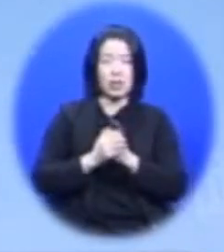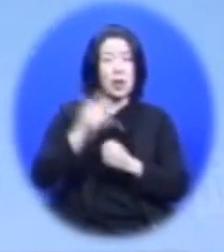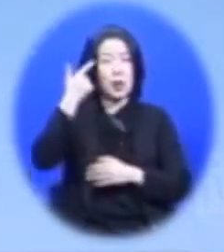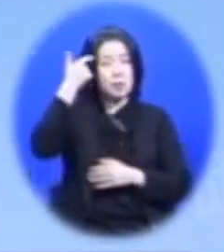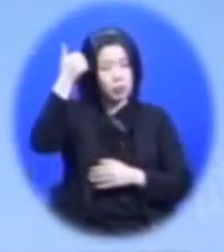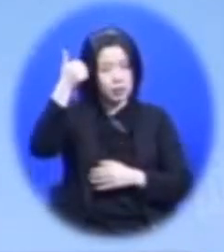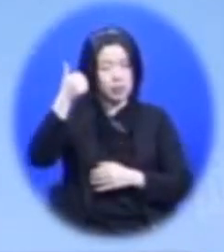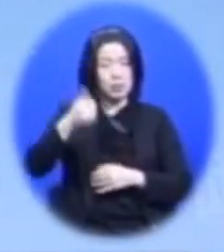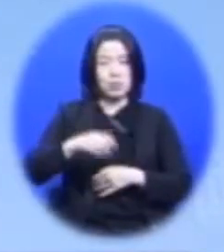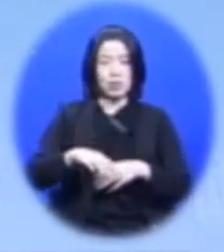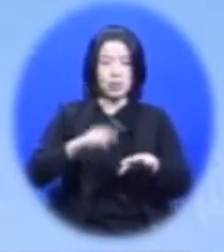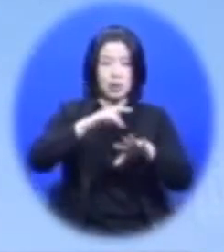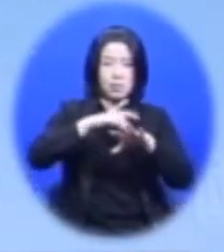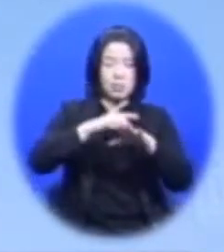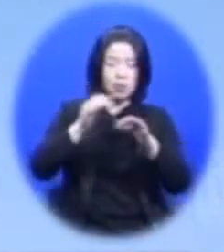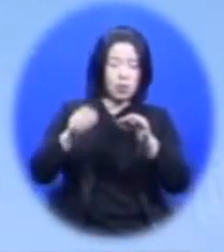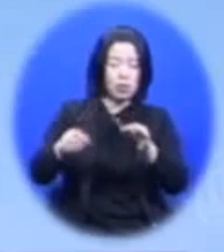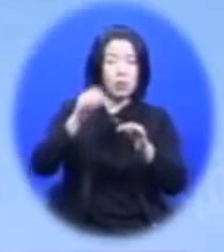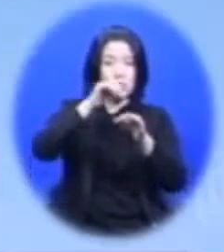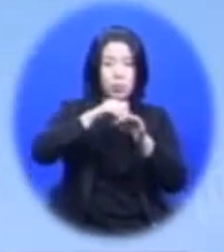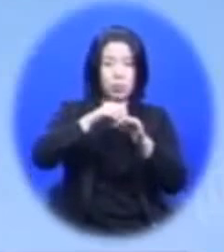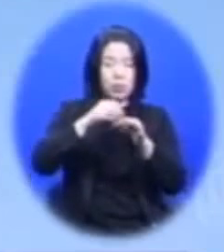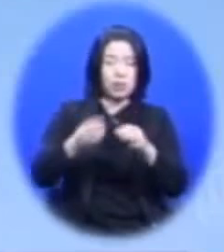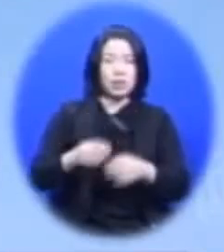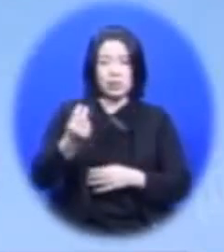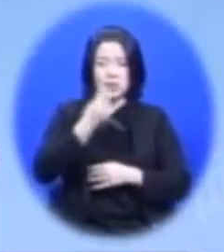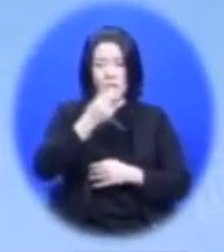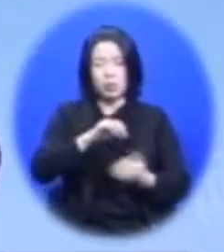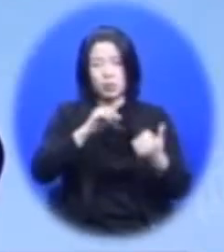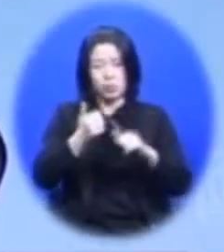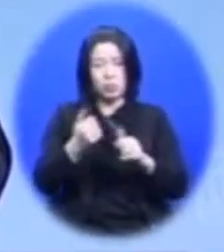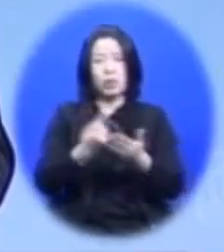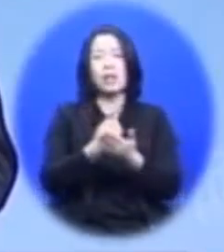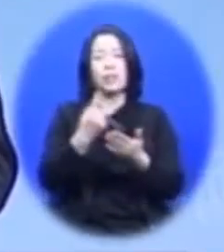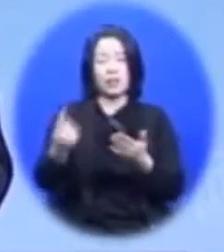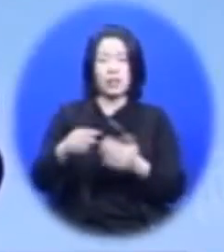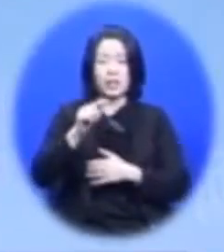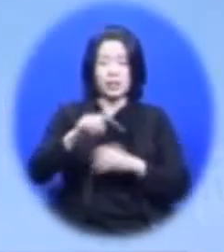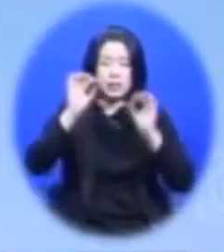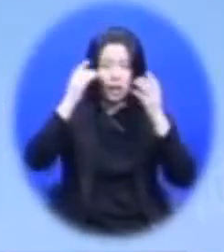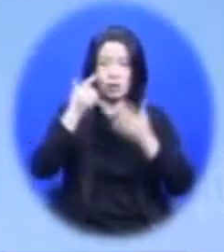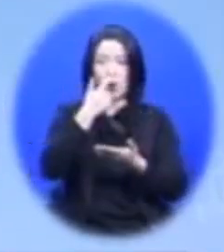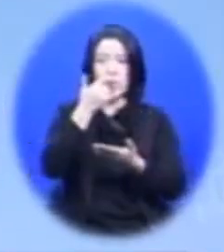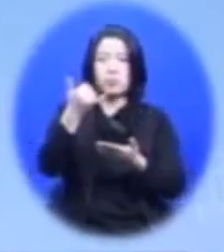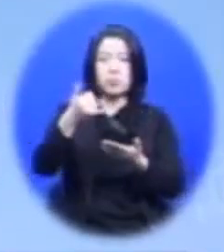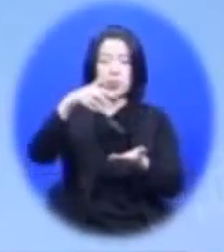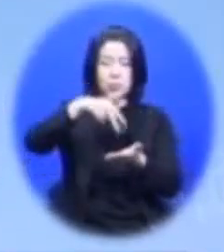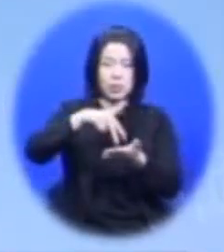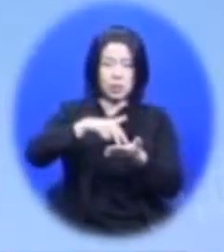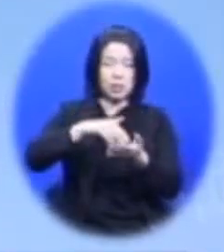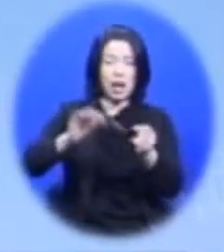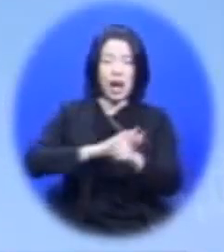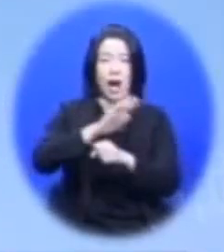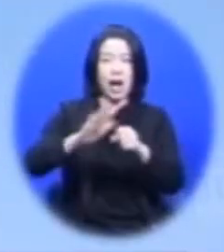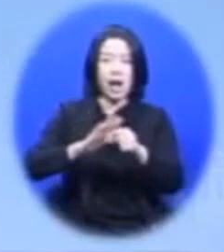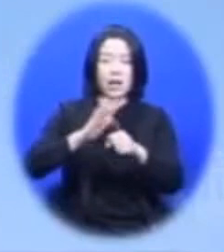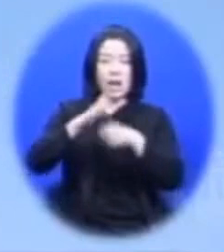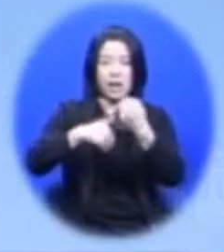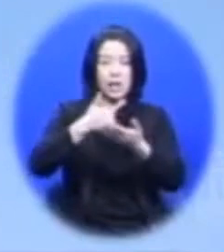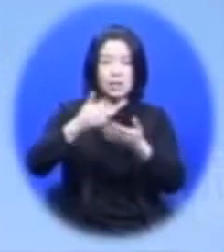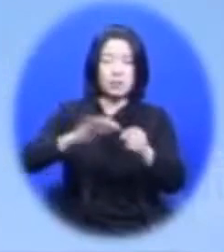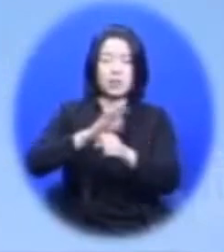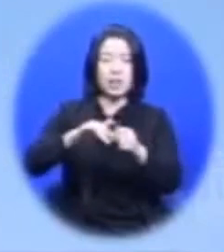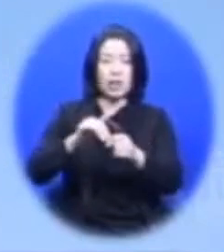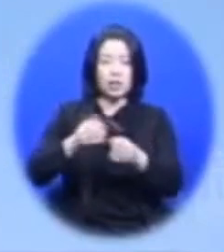목사님이 골수 이식을 해주어서 살고 죽고를 떠나 그 아이와 부모에게는 하나님의 사랑을 전하는 기회가